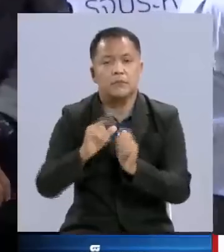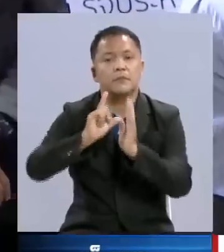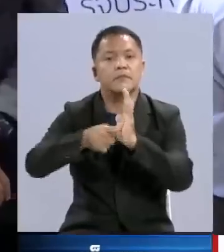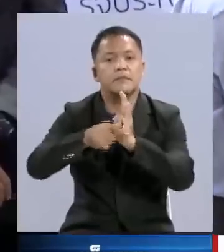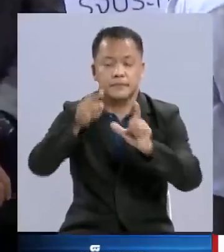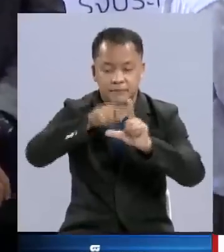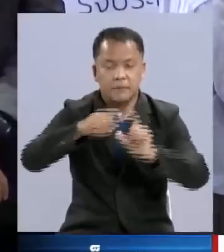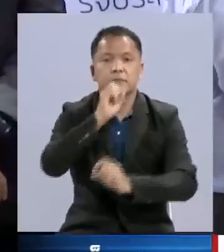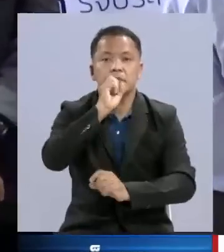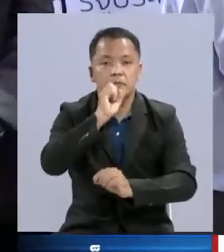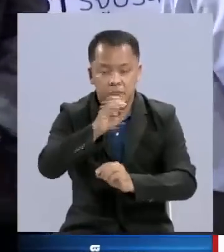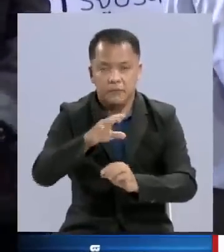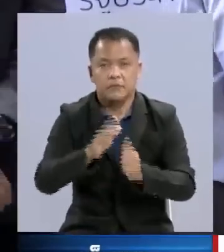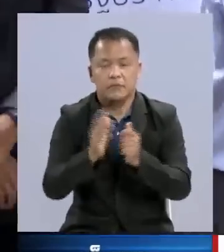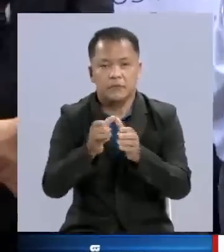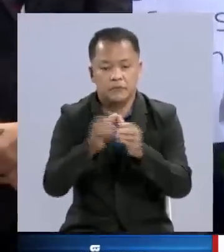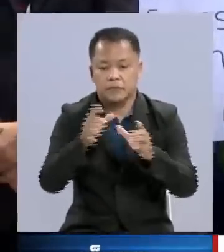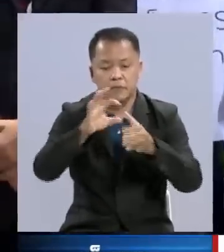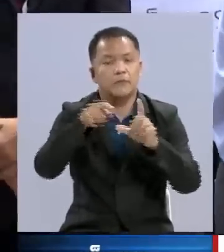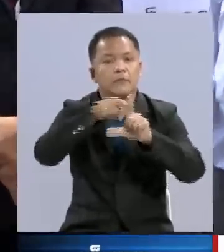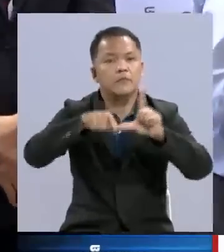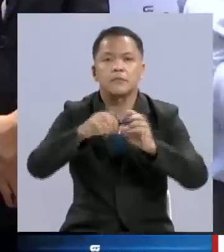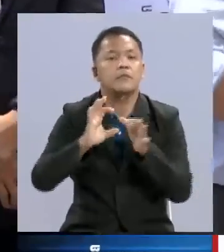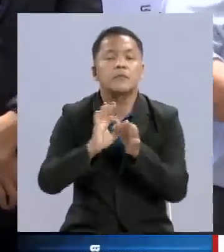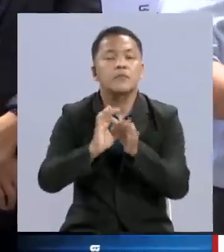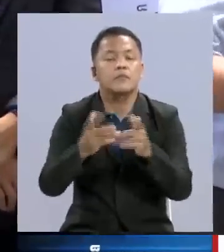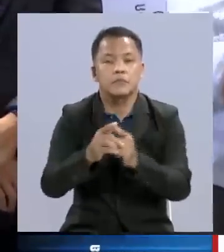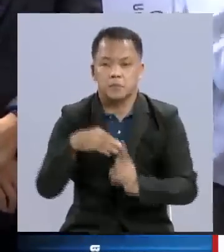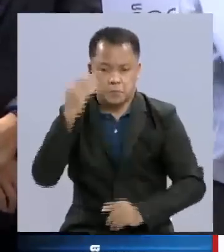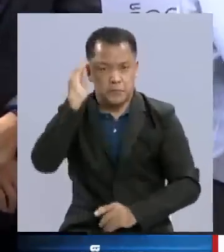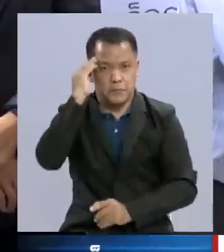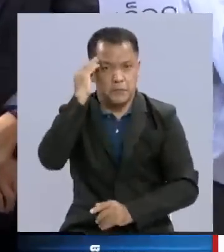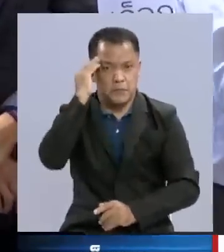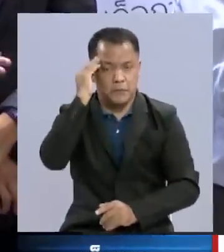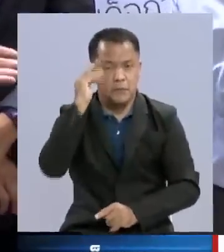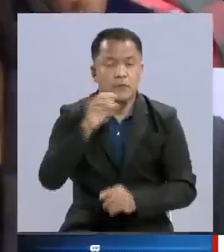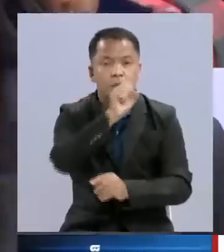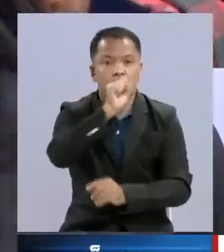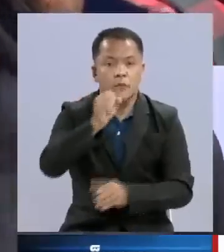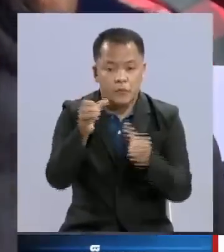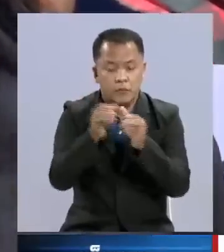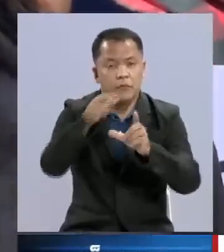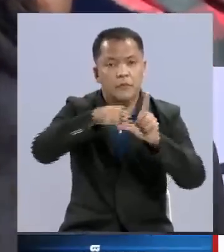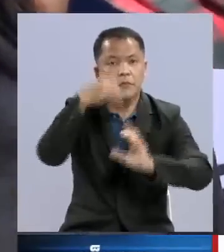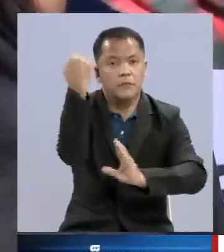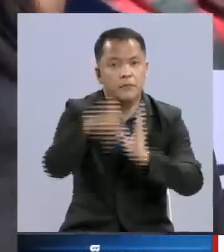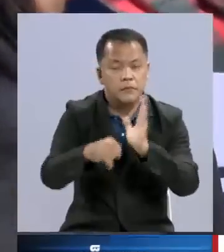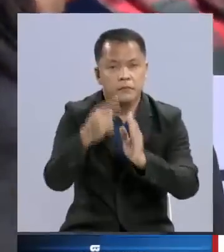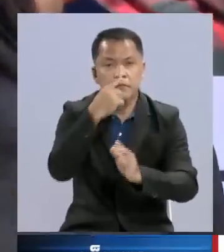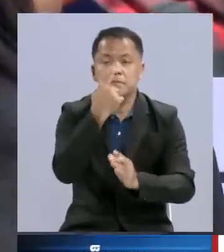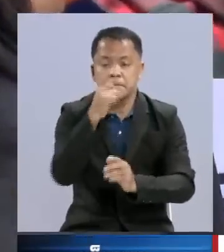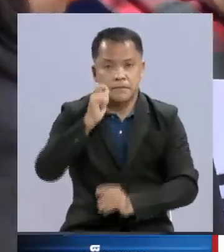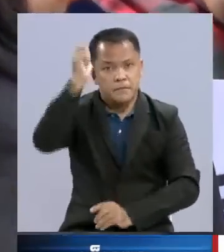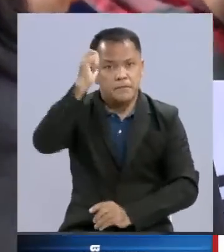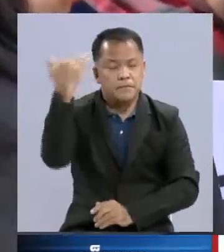องก็บอกถึงเรื่องนี้ครับว่าพรรคไม่ได้กังวลแต่ตอนนี้เนี่ยไม่ทราบว่ามีส.ส.ของพรรคเข้าข่ายถูกให้ใบแดงด้